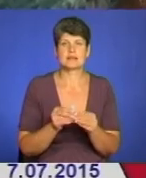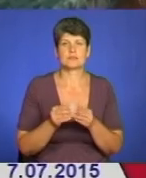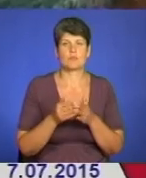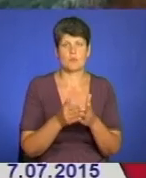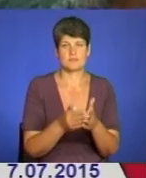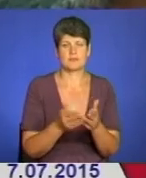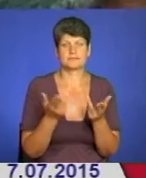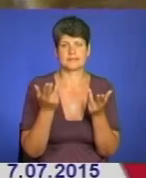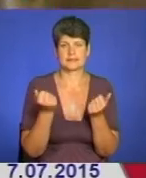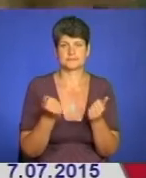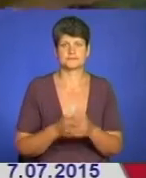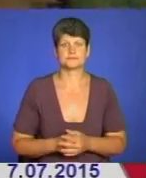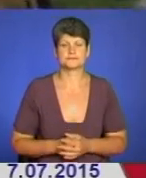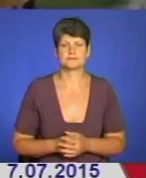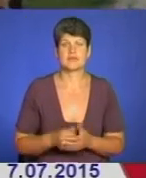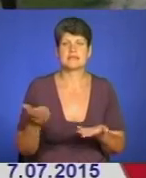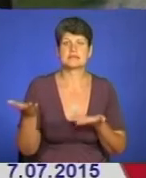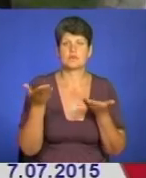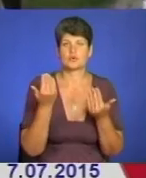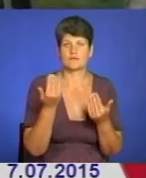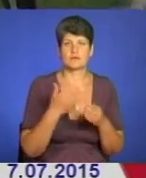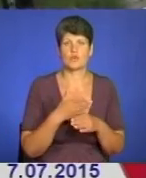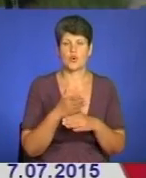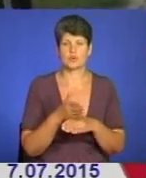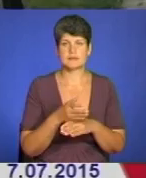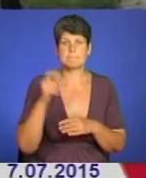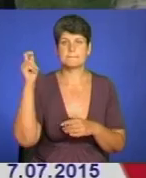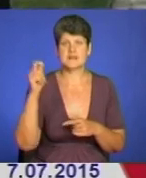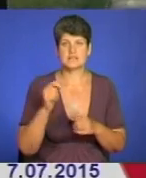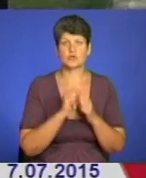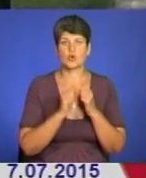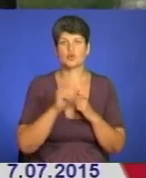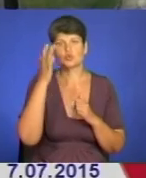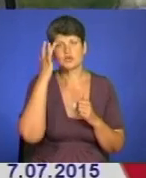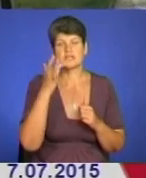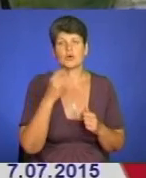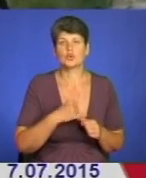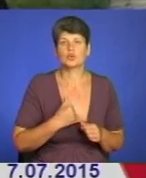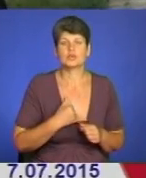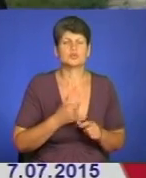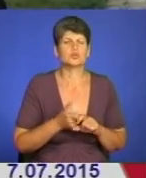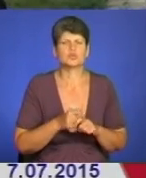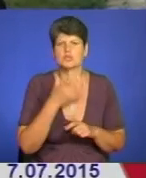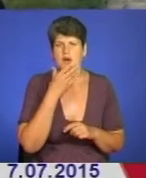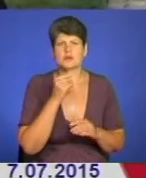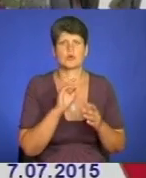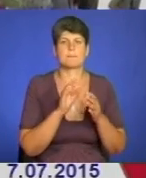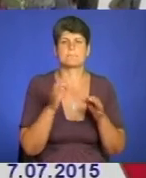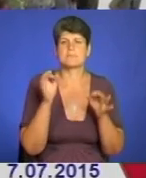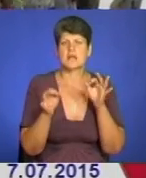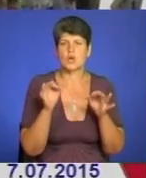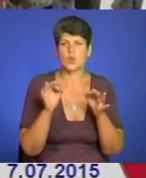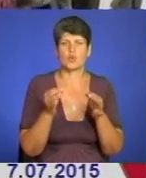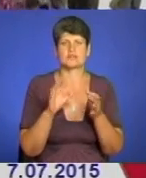так? Запрошуємо вас у гості. Приїжджати кожного літа. У нас дуже гарна, яка природа, ліс, річка. Я